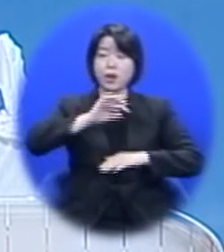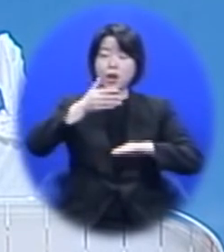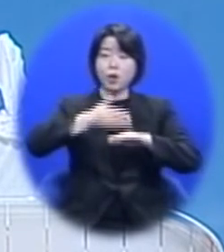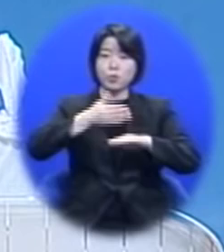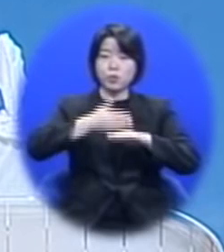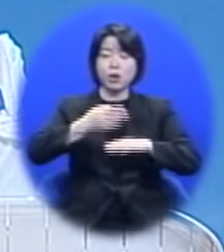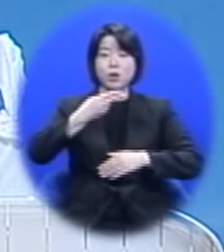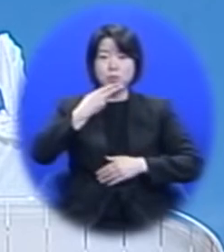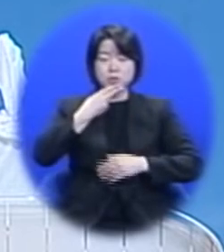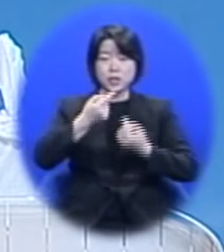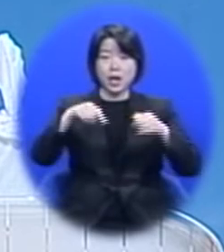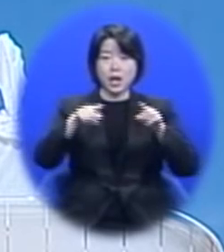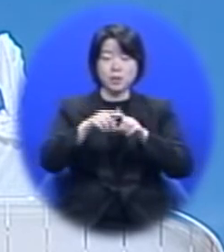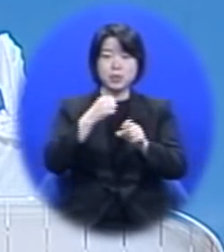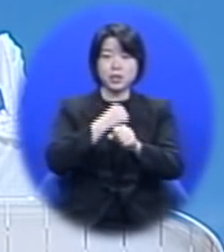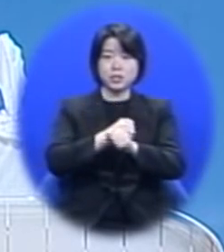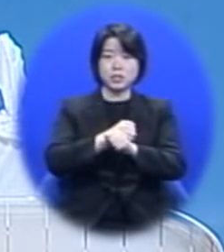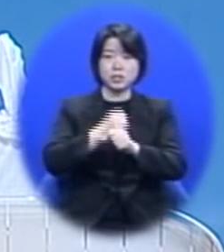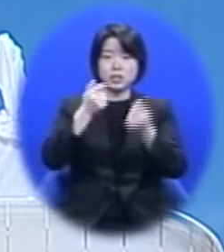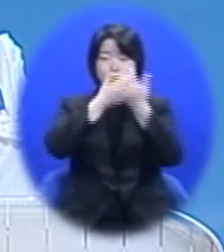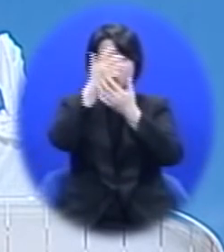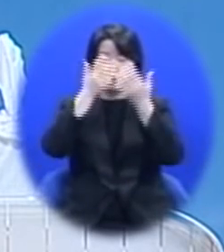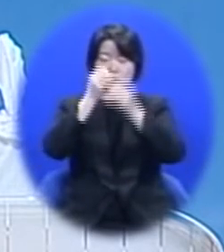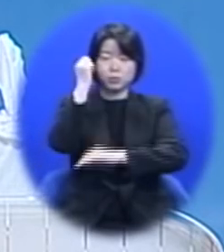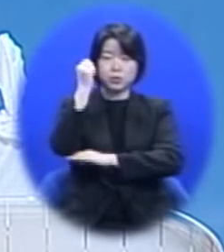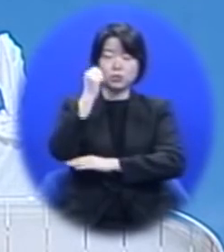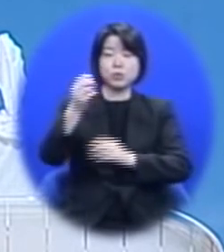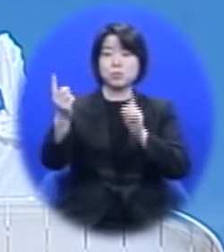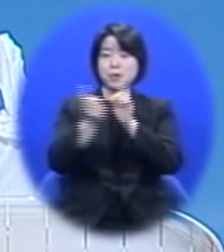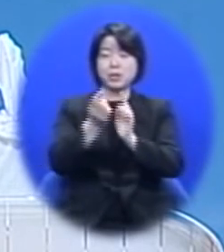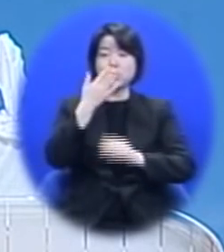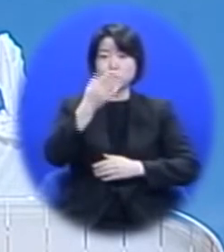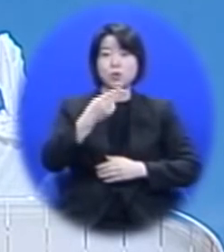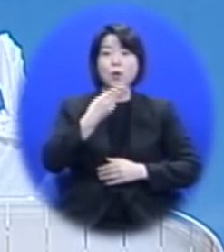함께 하시는 구름 기둥을 만날 수 없다는 것도 알았습니다.